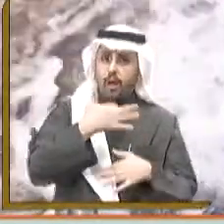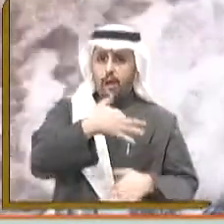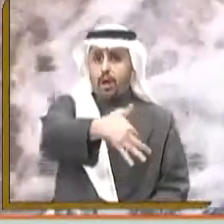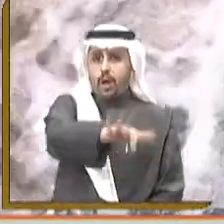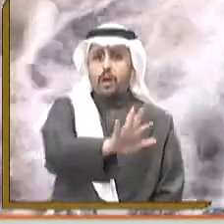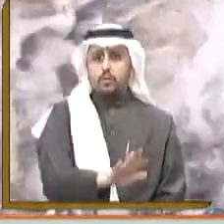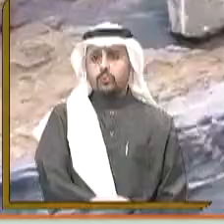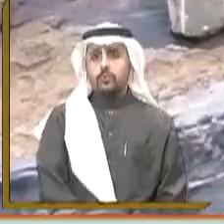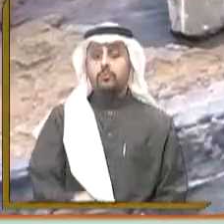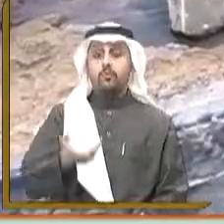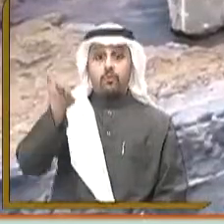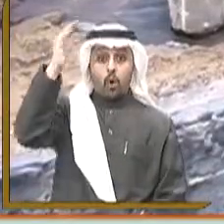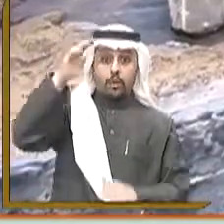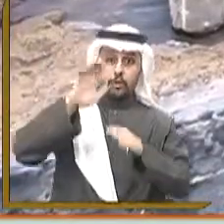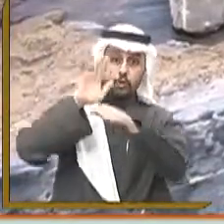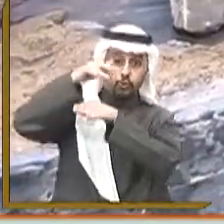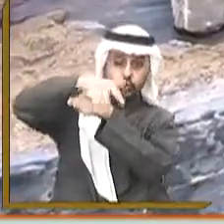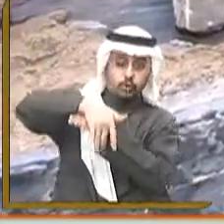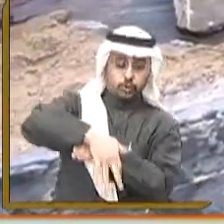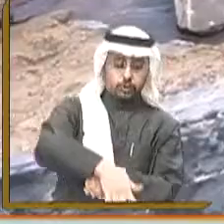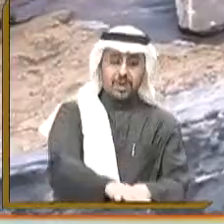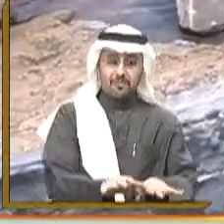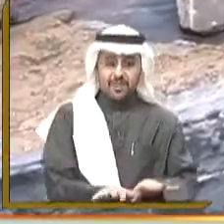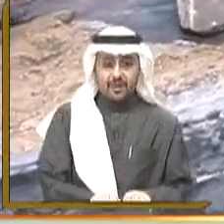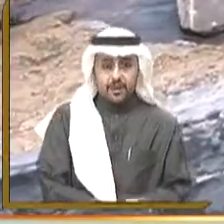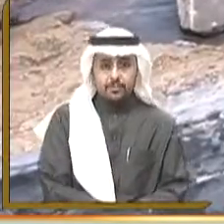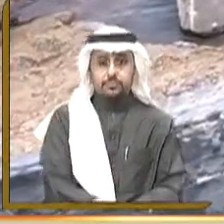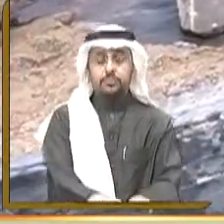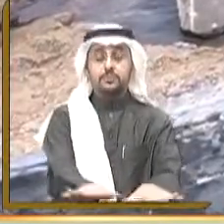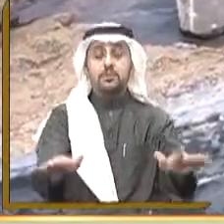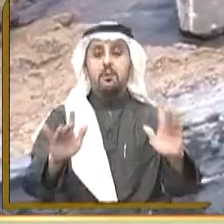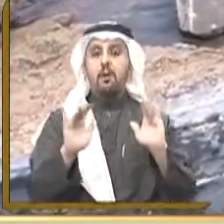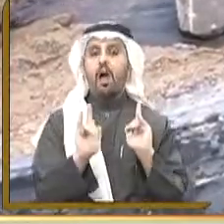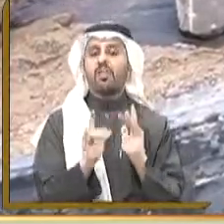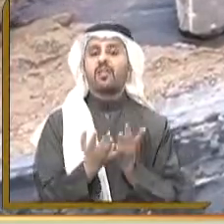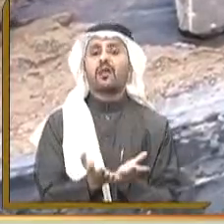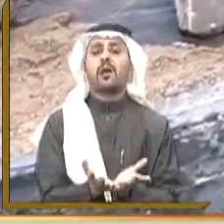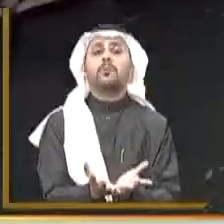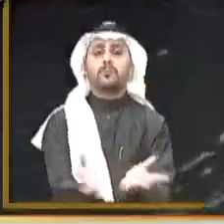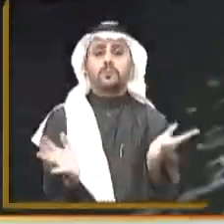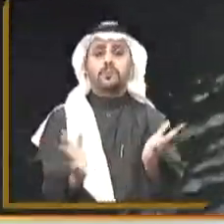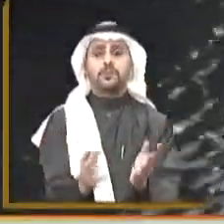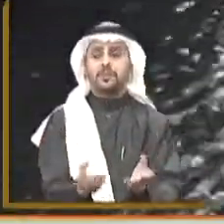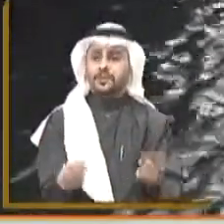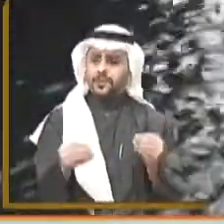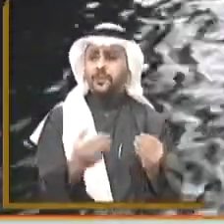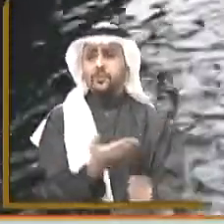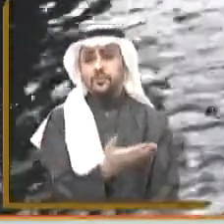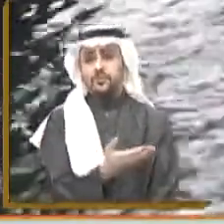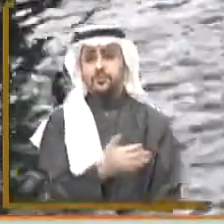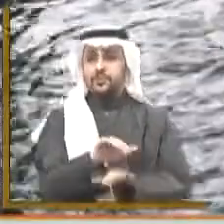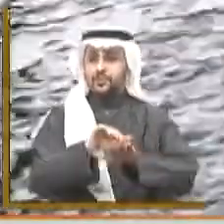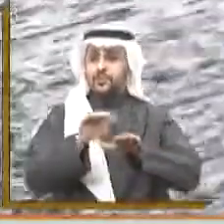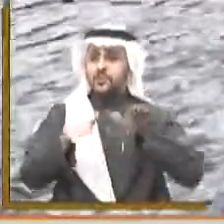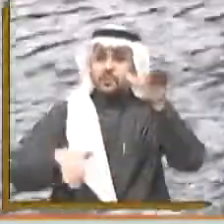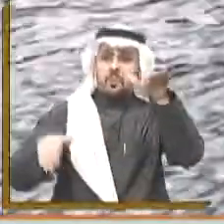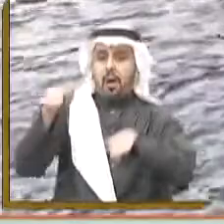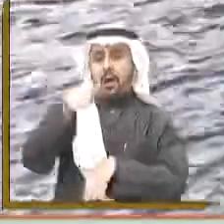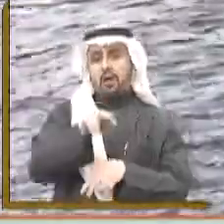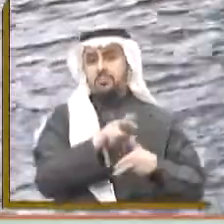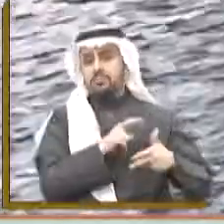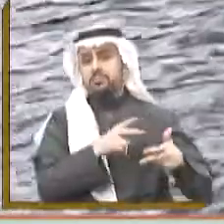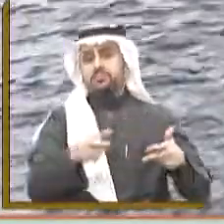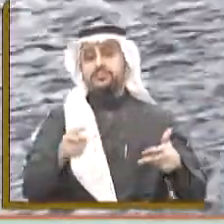أعالي القمم، فترتوي أرضه وتخضر أشجاره وتكثر بحيراته التي